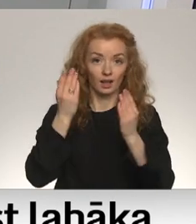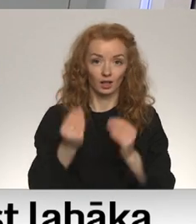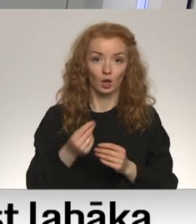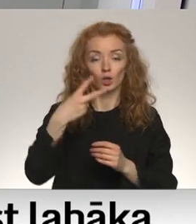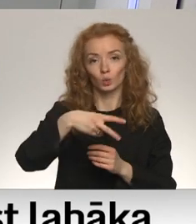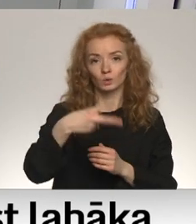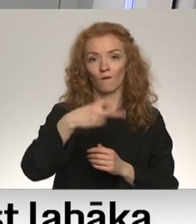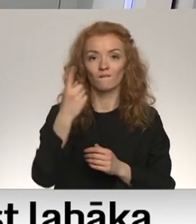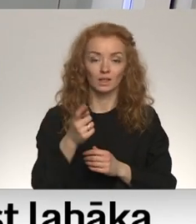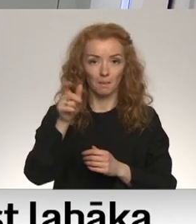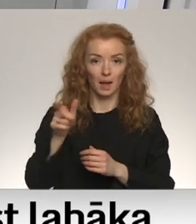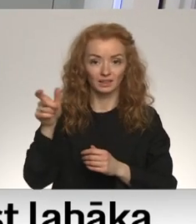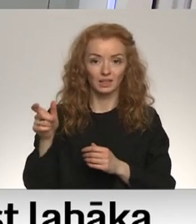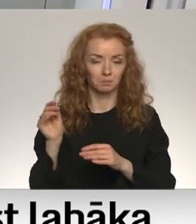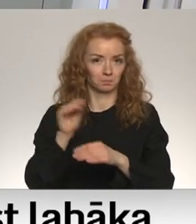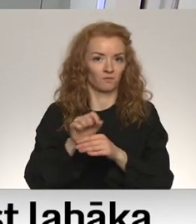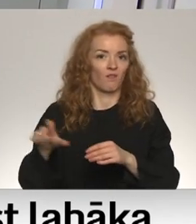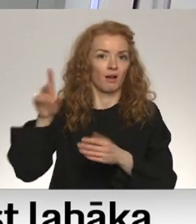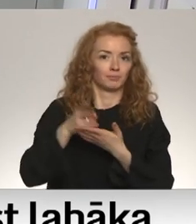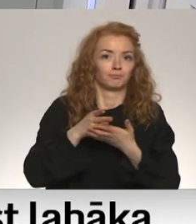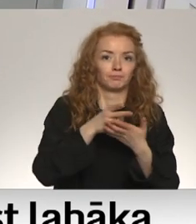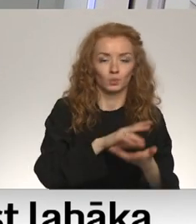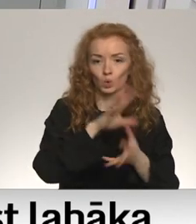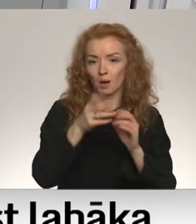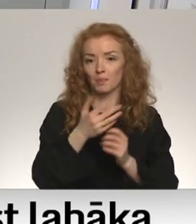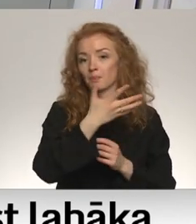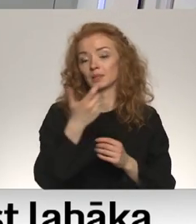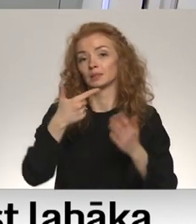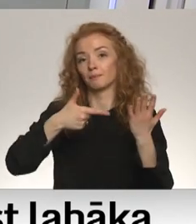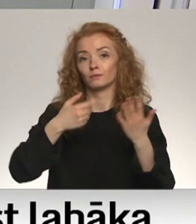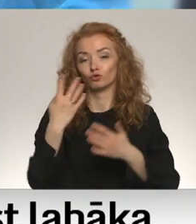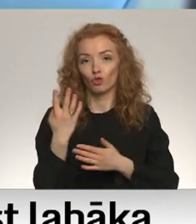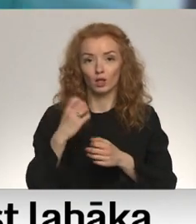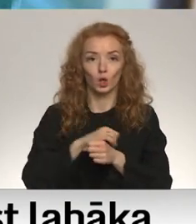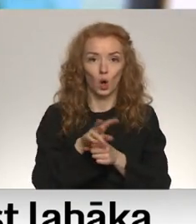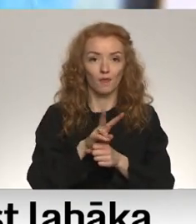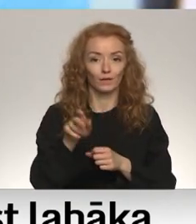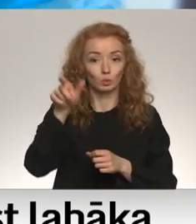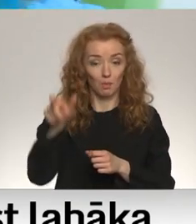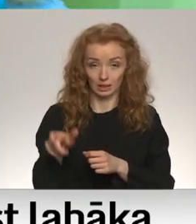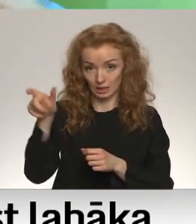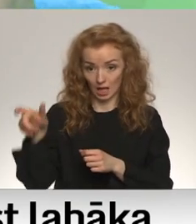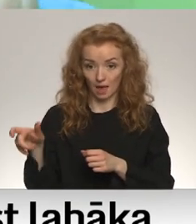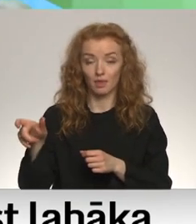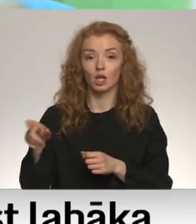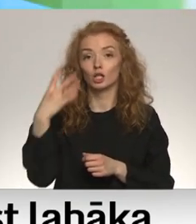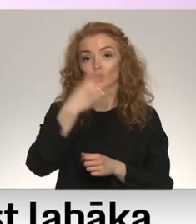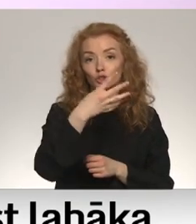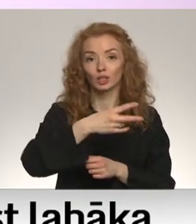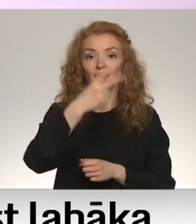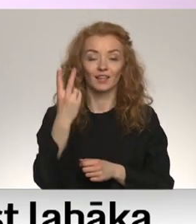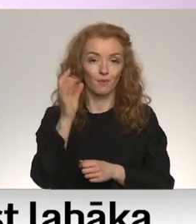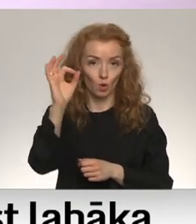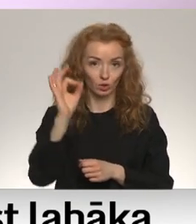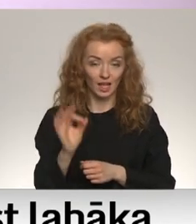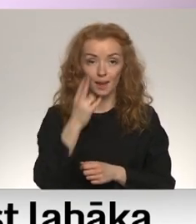21 koronavīrusa pacientu vairāk. Kopā tie ir 574 COVID-19 pacienti,